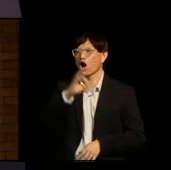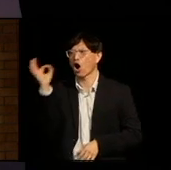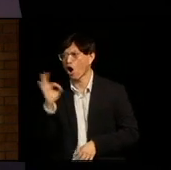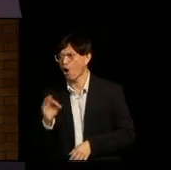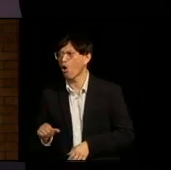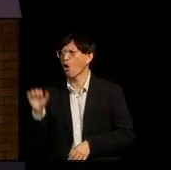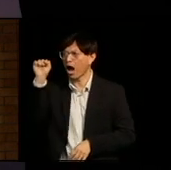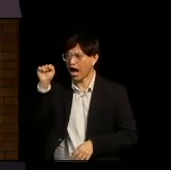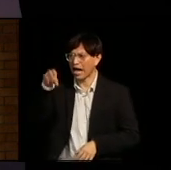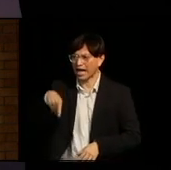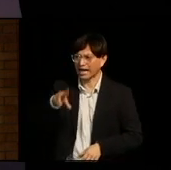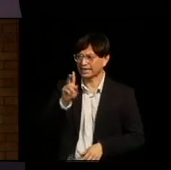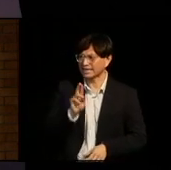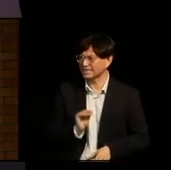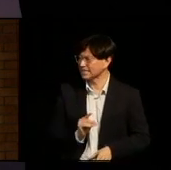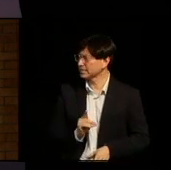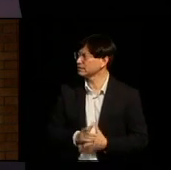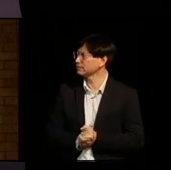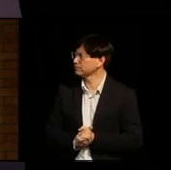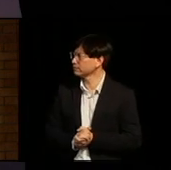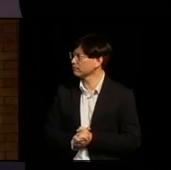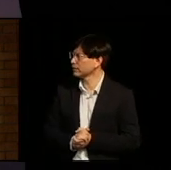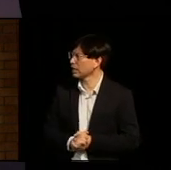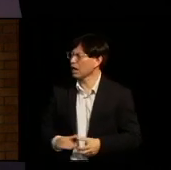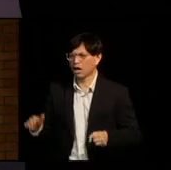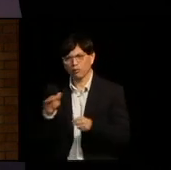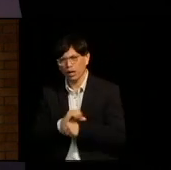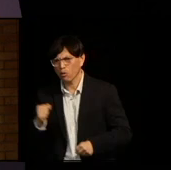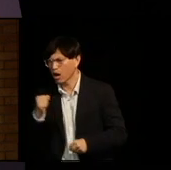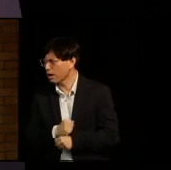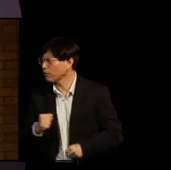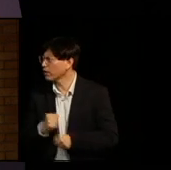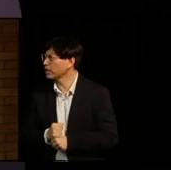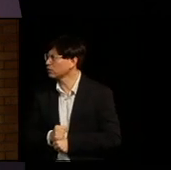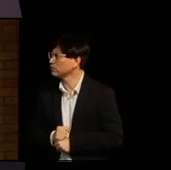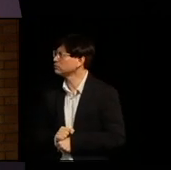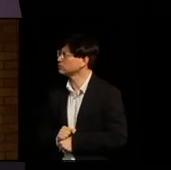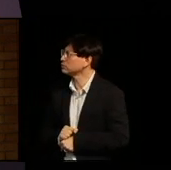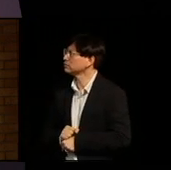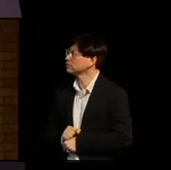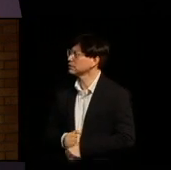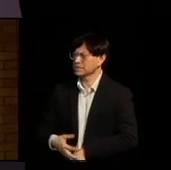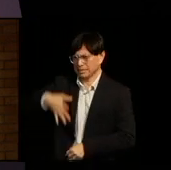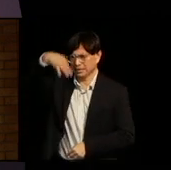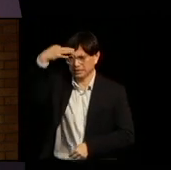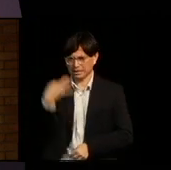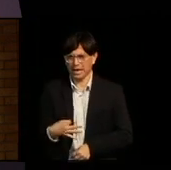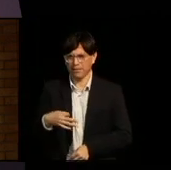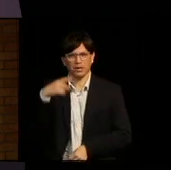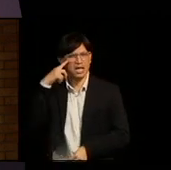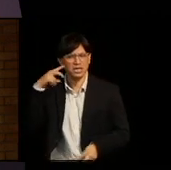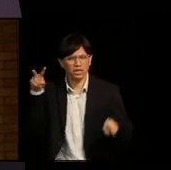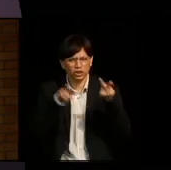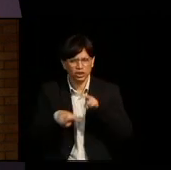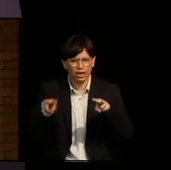e anche lì ci siamo occupati Intanto cambiavano i vice parroci ci siamo occupati sempre di cercare di dare a